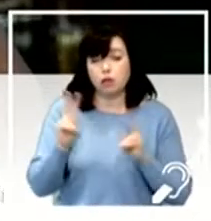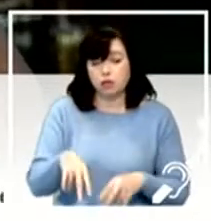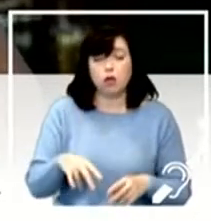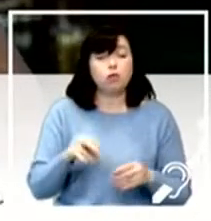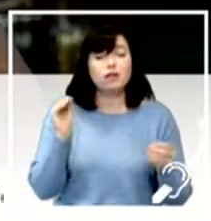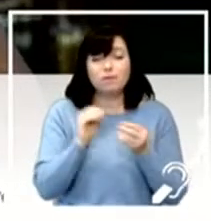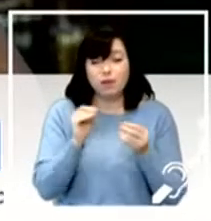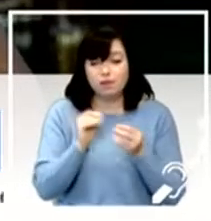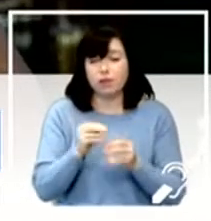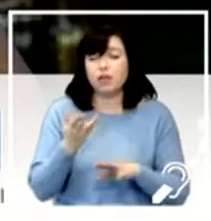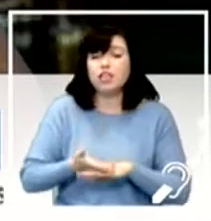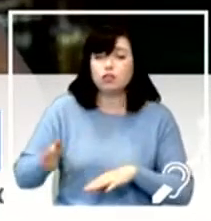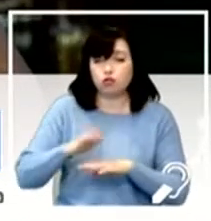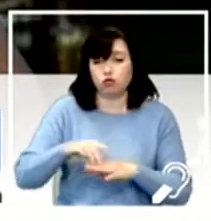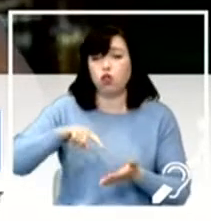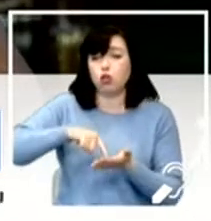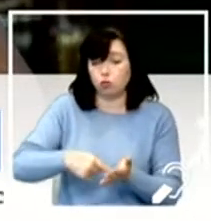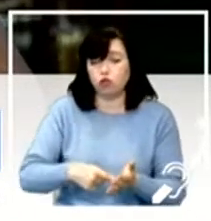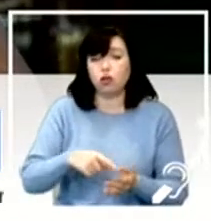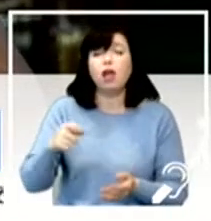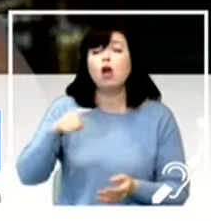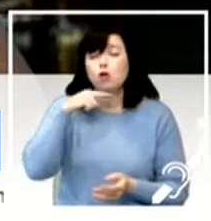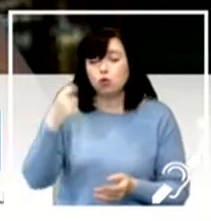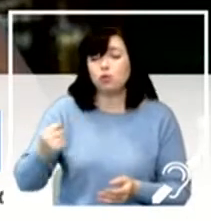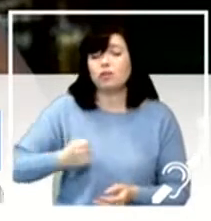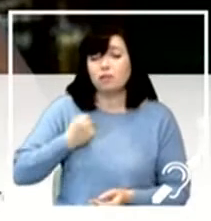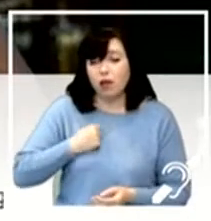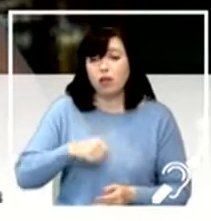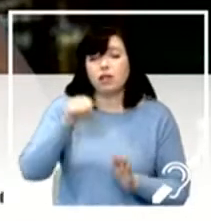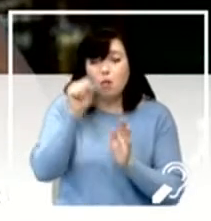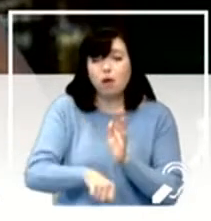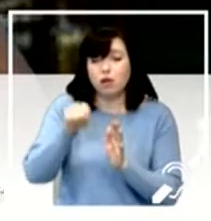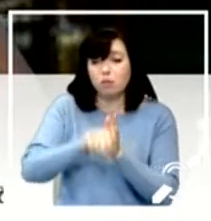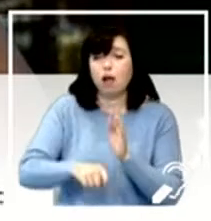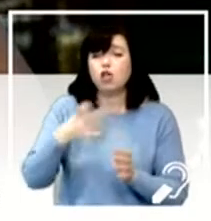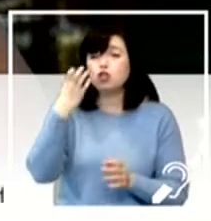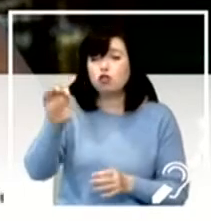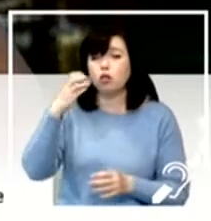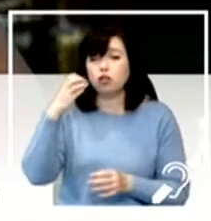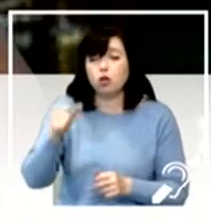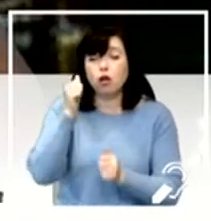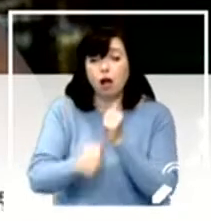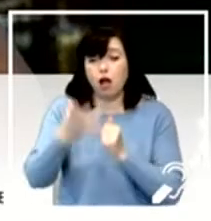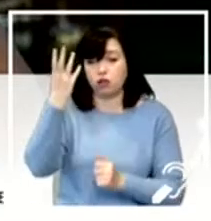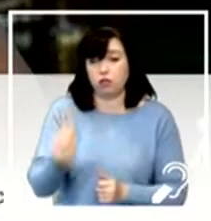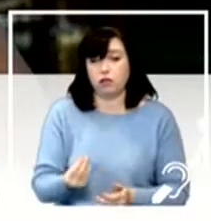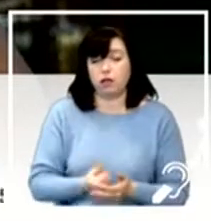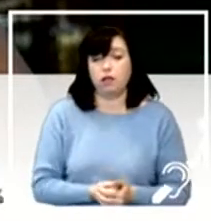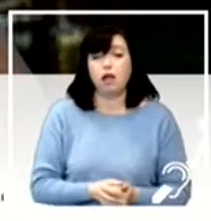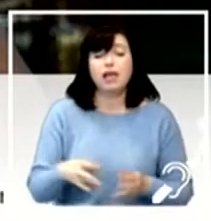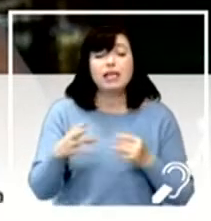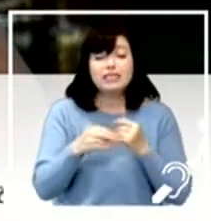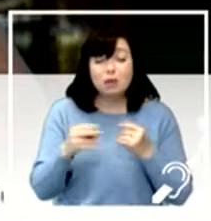найбільшого божевілля окупантів. Вони гинуть сотнями щоденно. Земля перед українськими